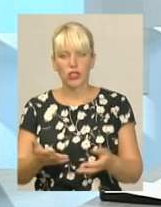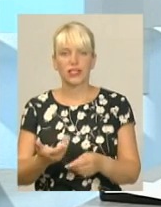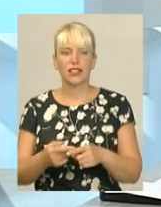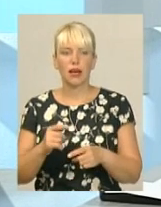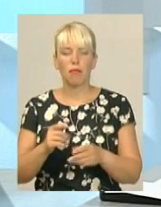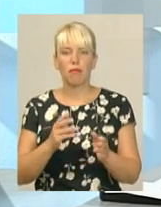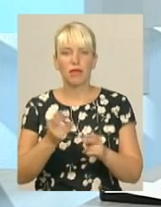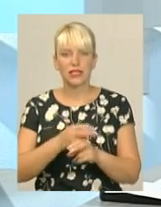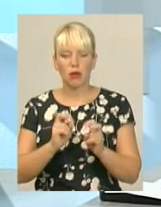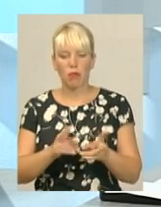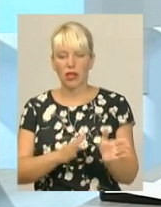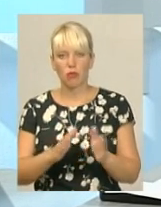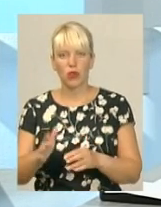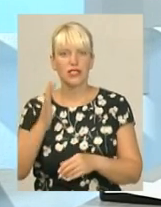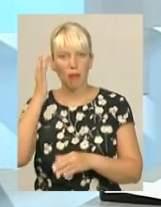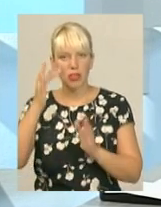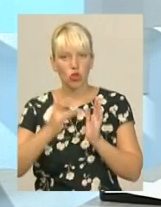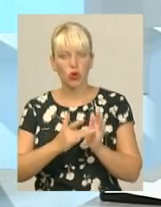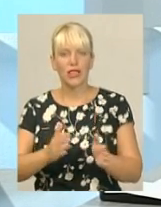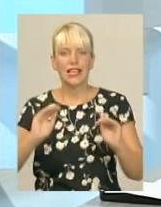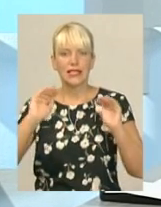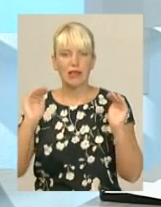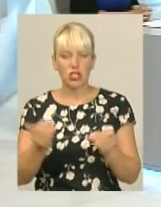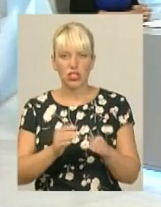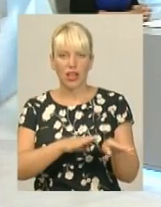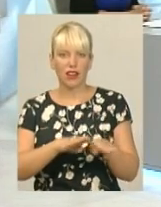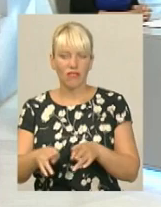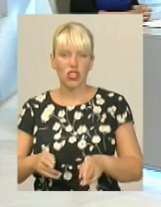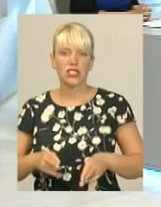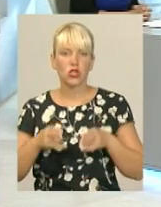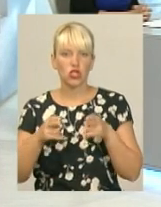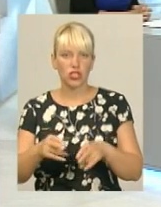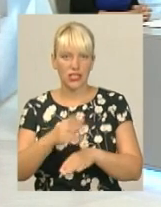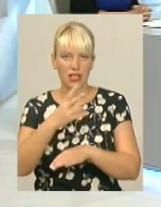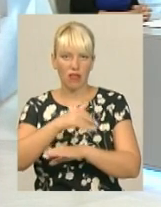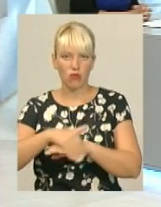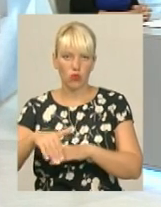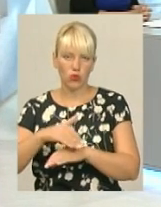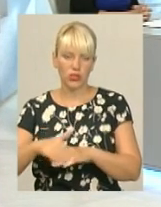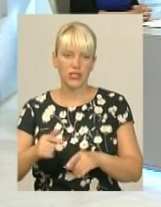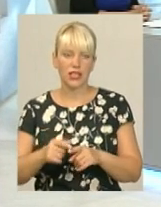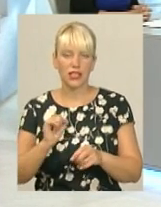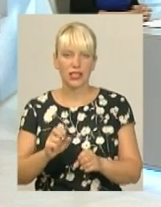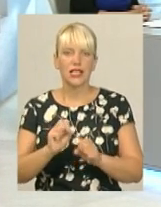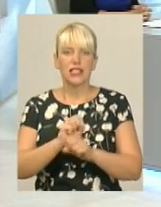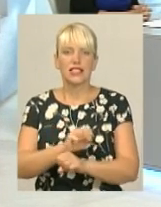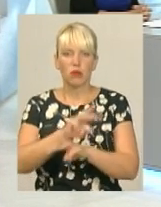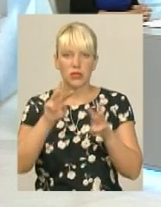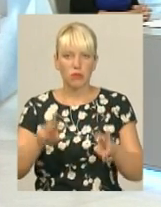метою зниження рівня вуличної злочинності, зменшення аварійності і забезпечення безпеки дорожнього руху.